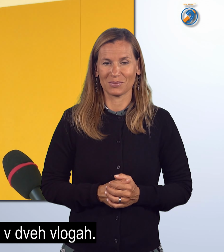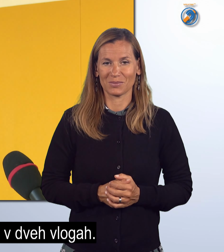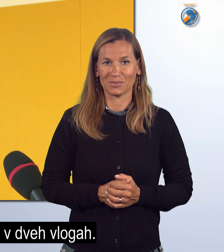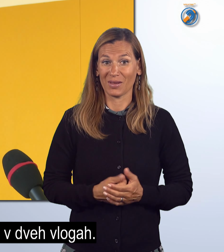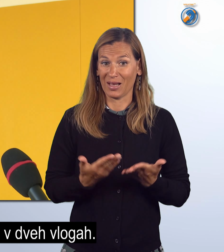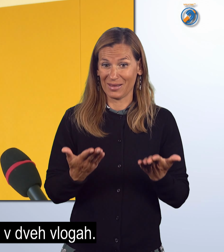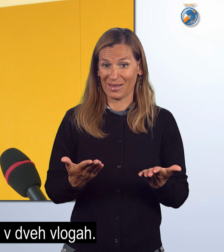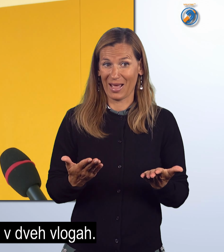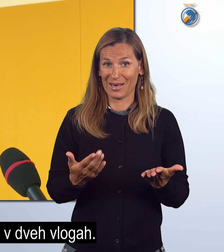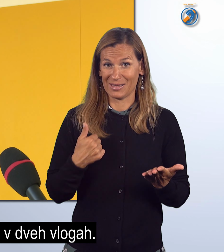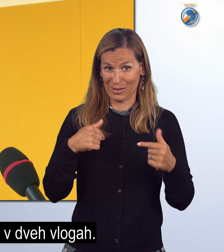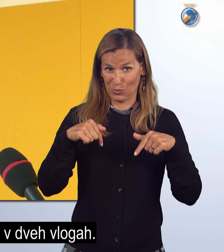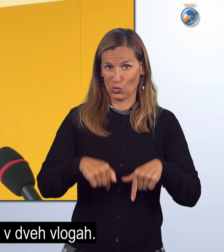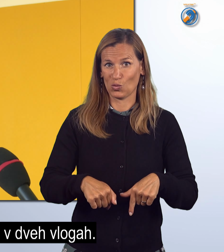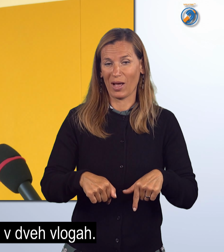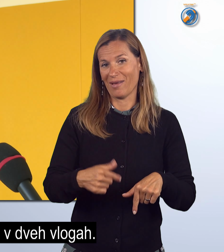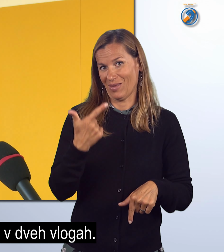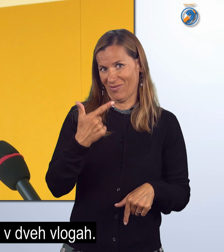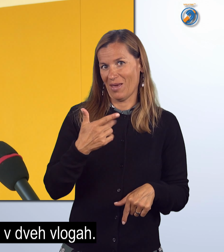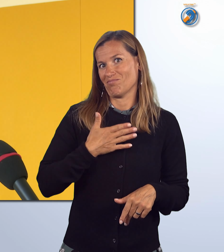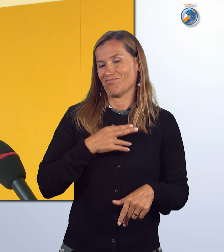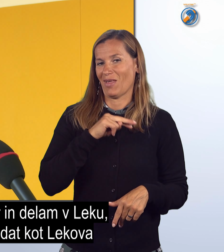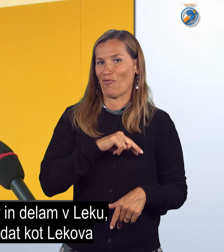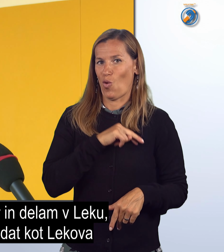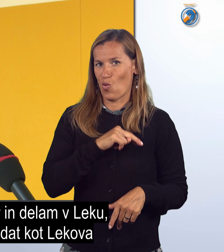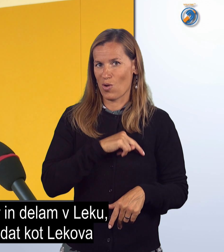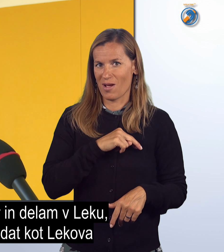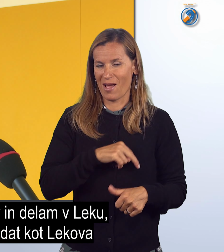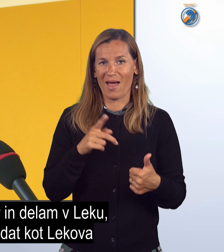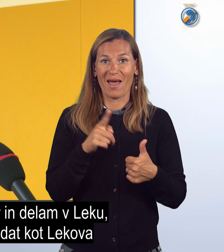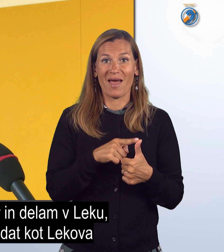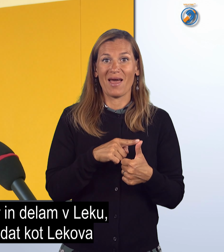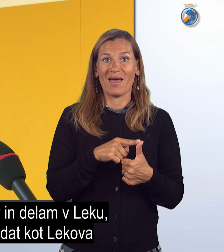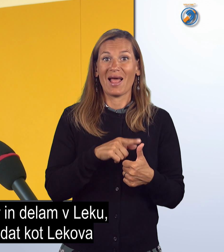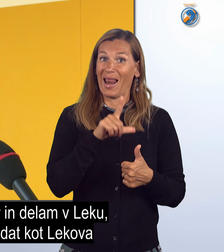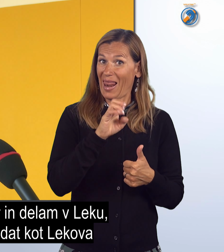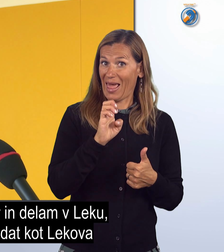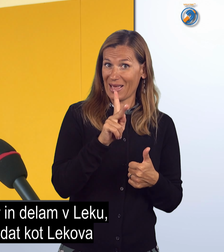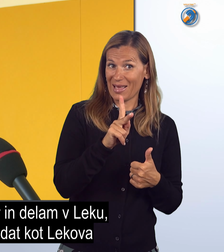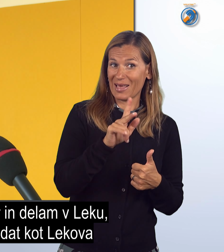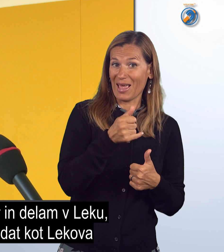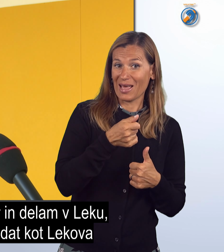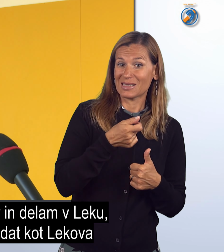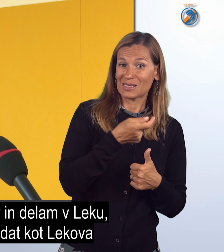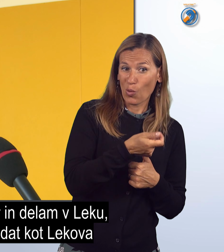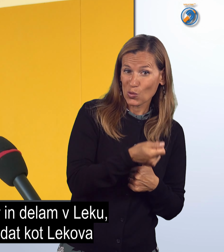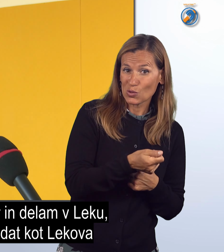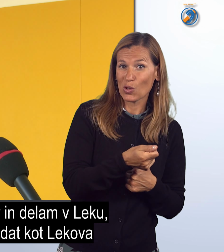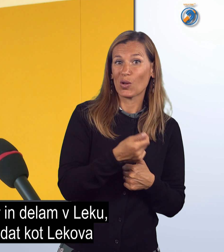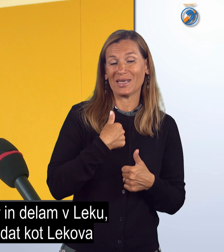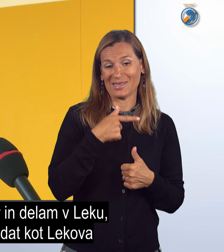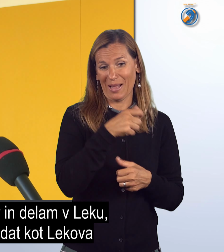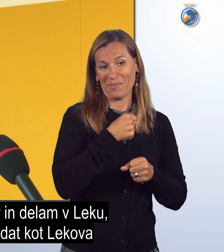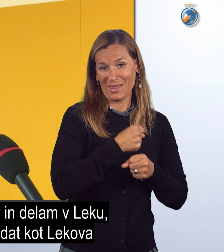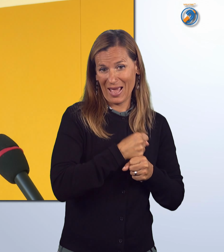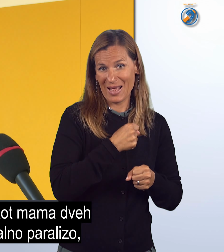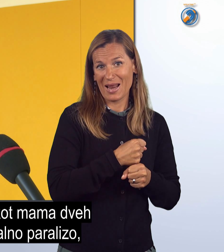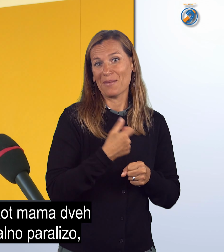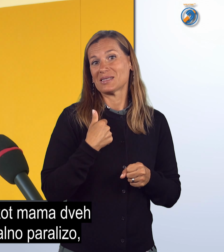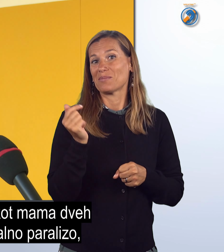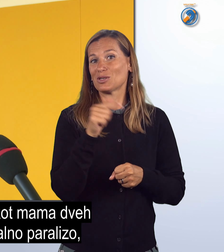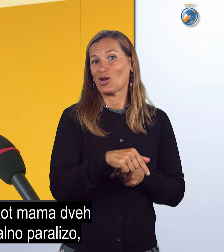Danes sem tukaj v dveh vlogah, ker je lek sponzor in delam leko tako, da sem prišla že tako malo pogledati kot